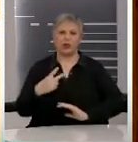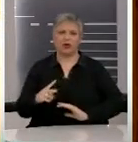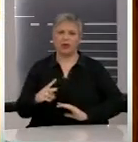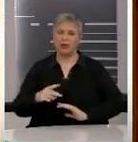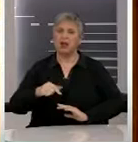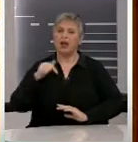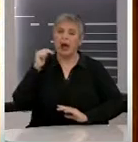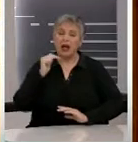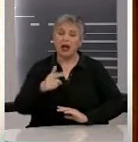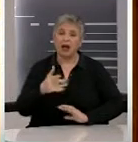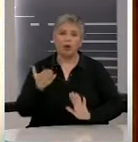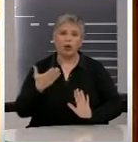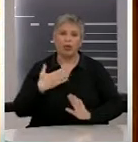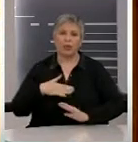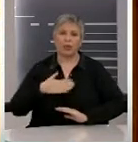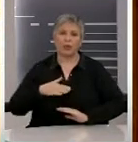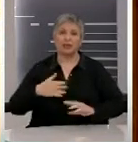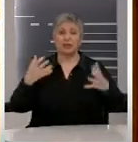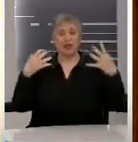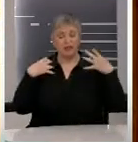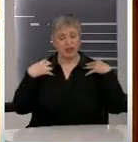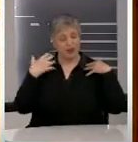στόχος και αυτή είναι η ευθύνη.